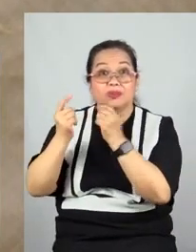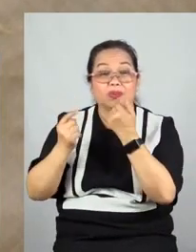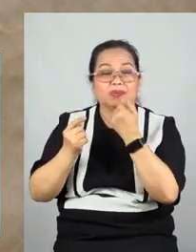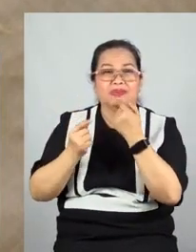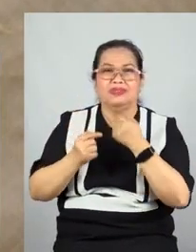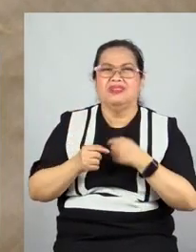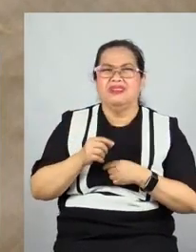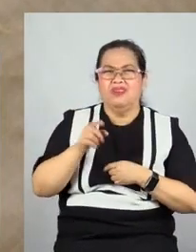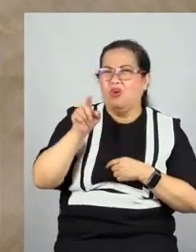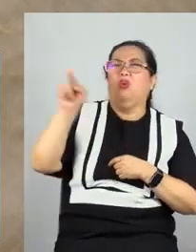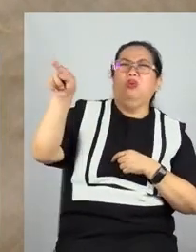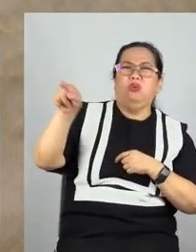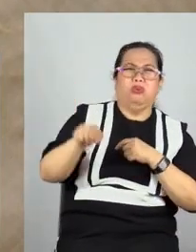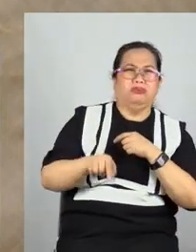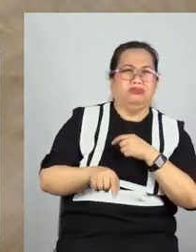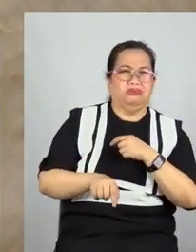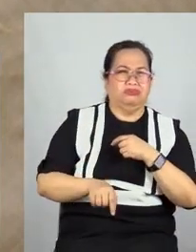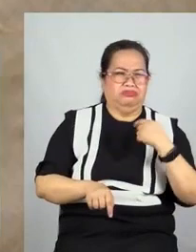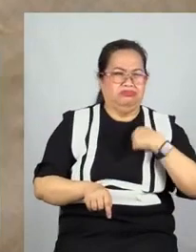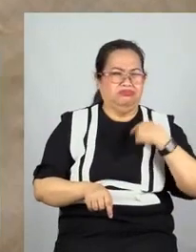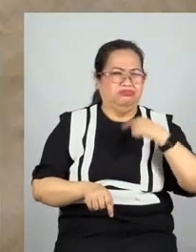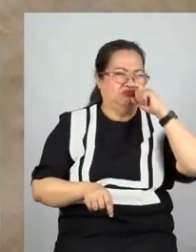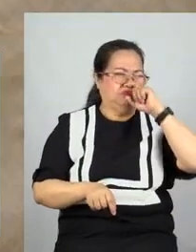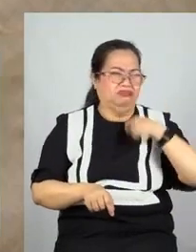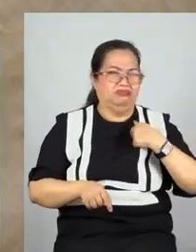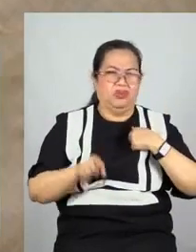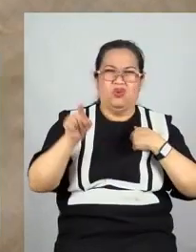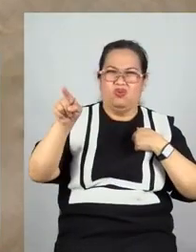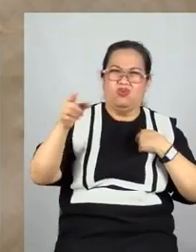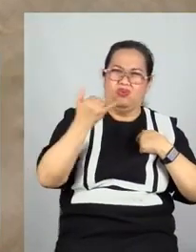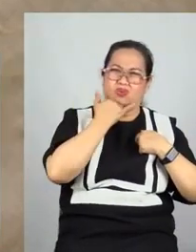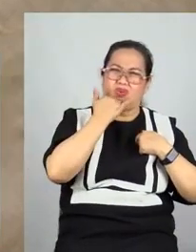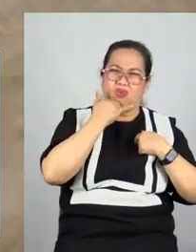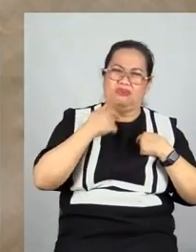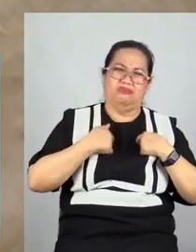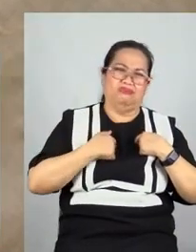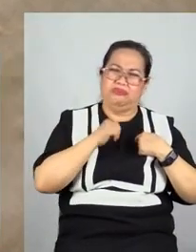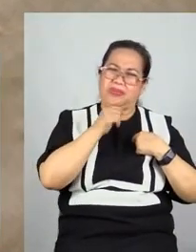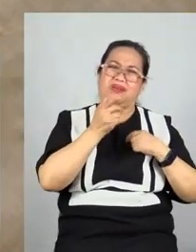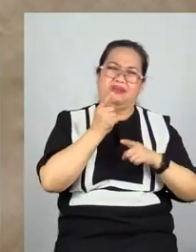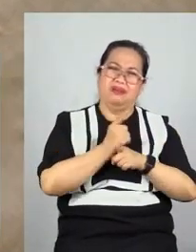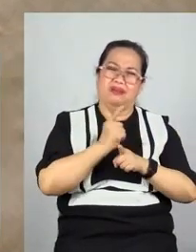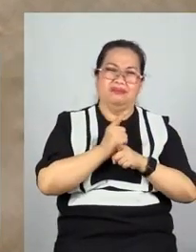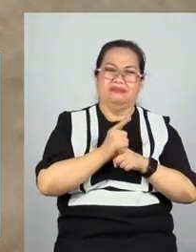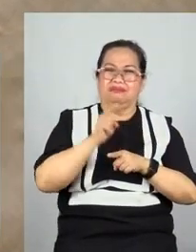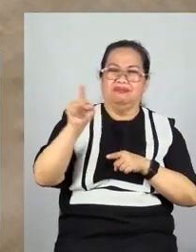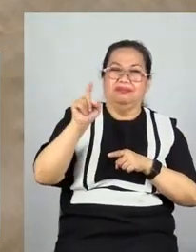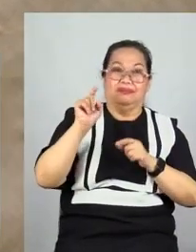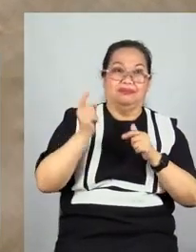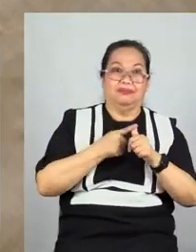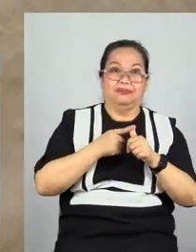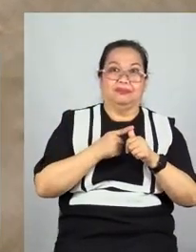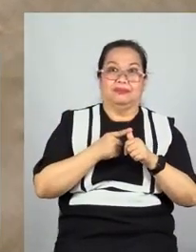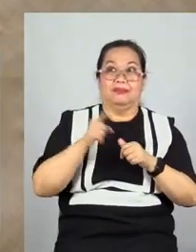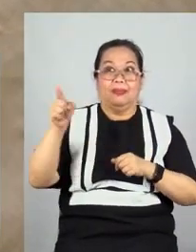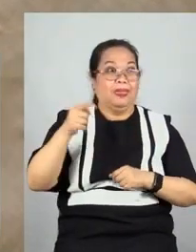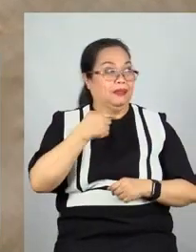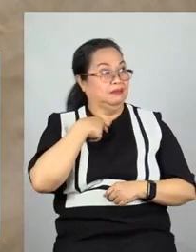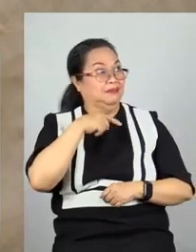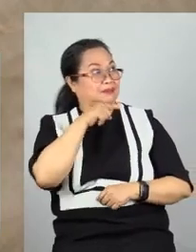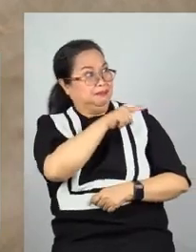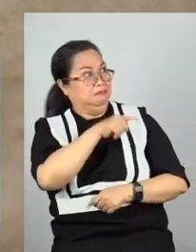Dapat mauna siya. Kasi siya yung nagkasala sa akin eh. Pero ayon naman dun sa taong